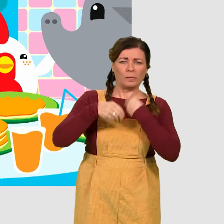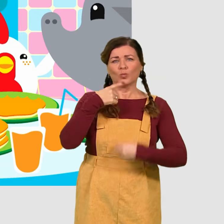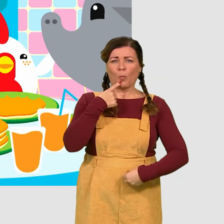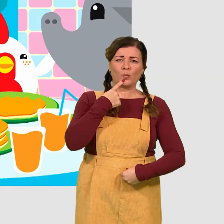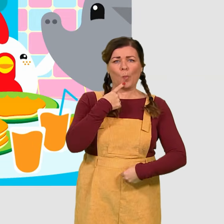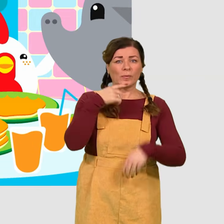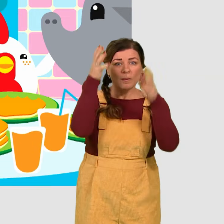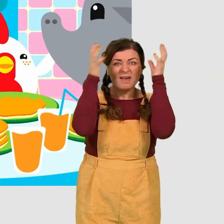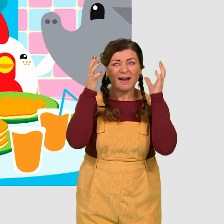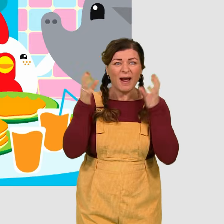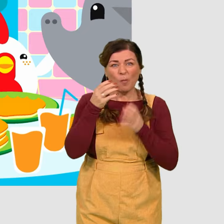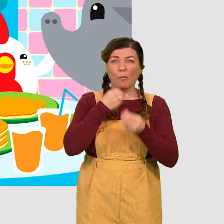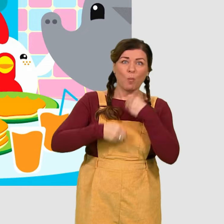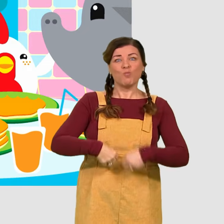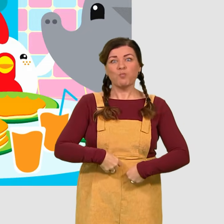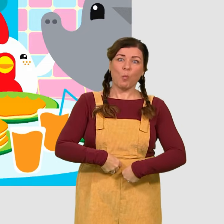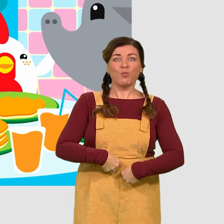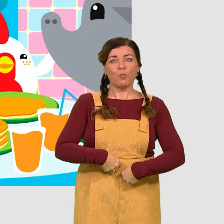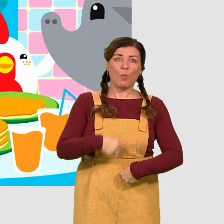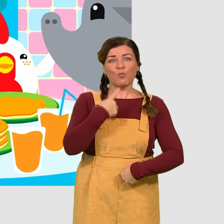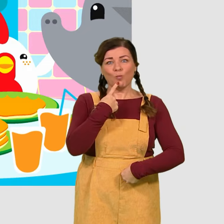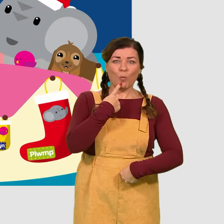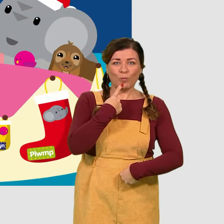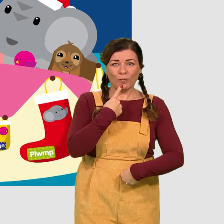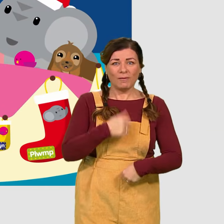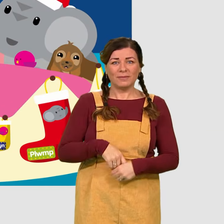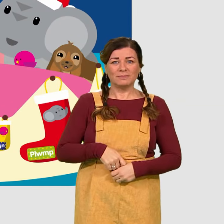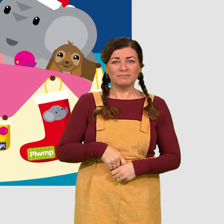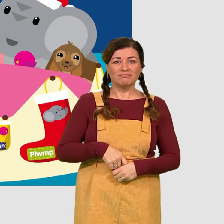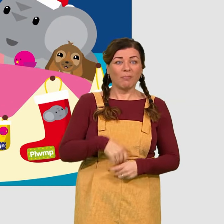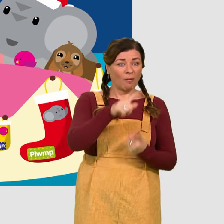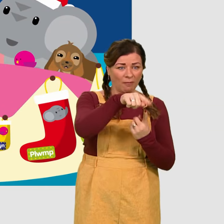Meddai llew, efo llond ceg o grempog.